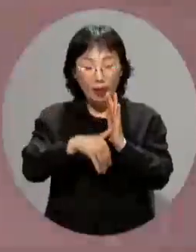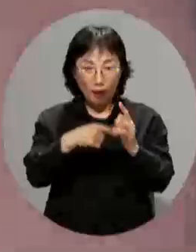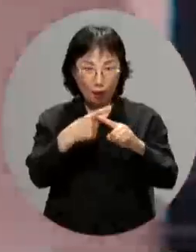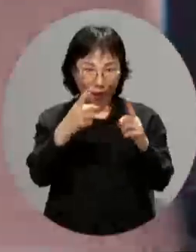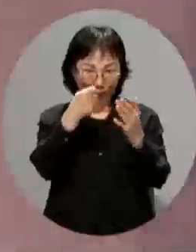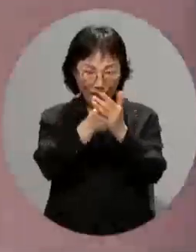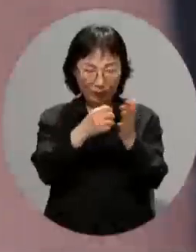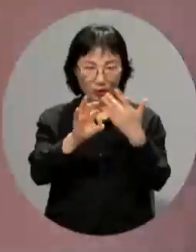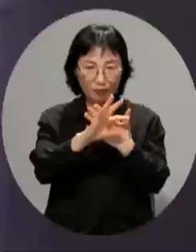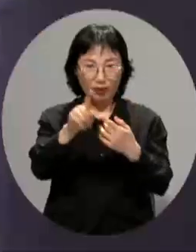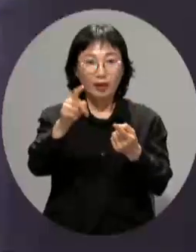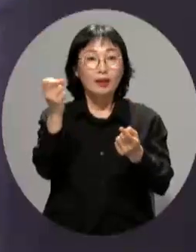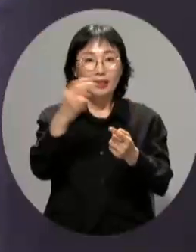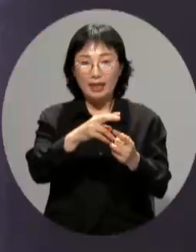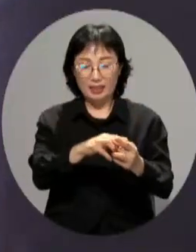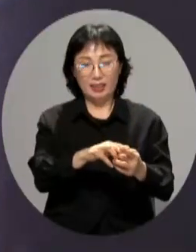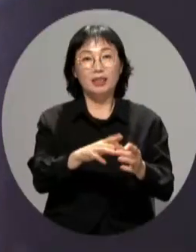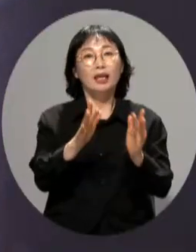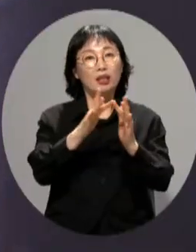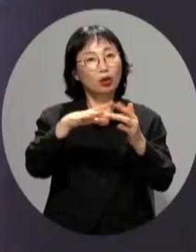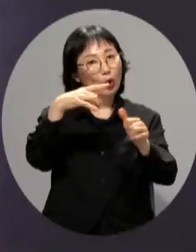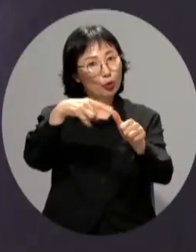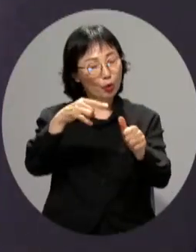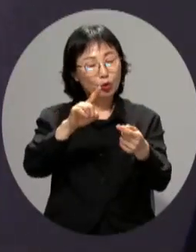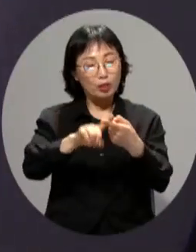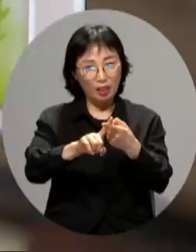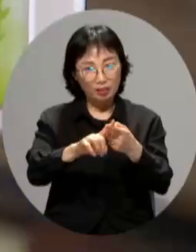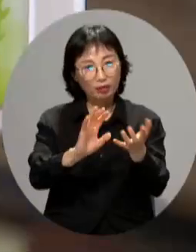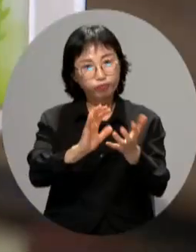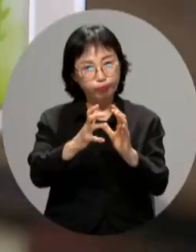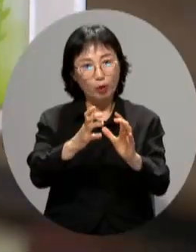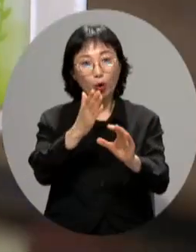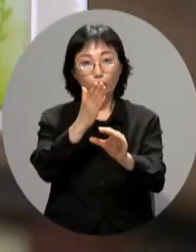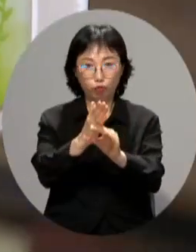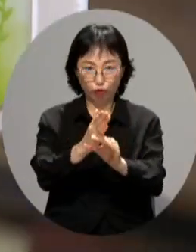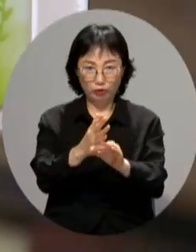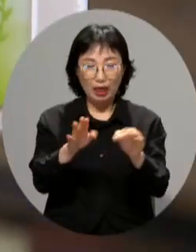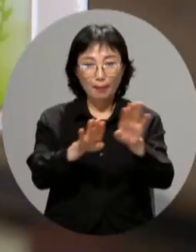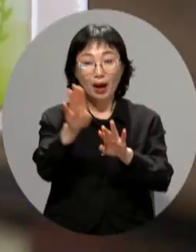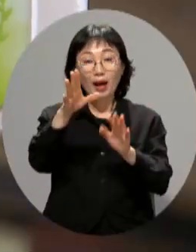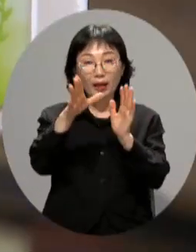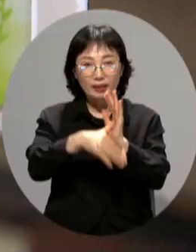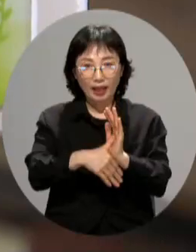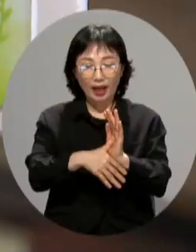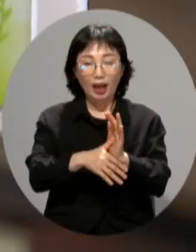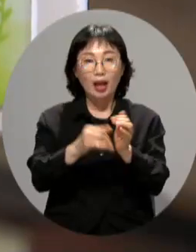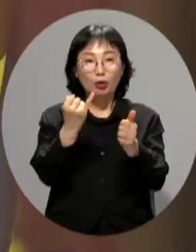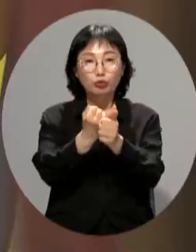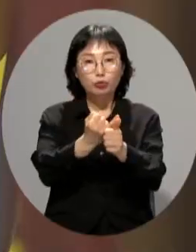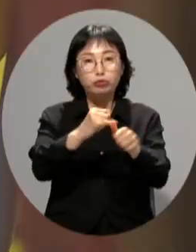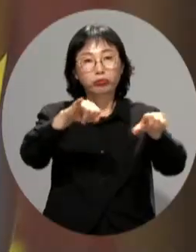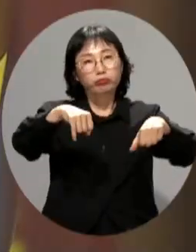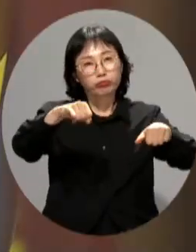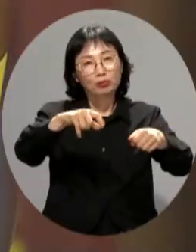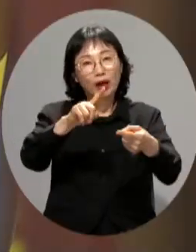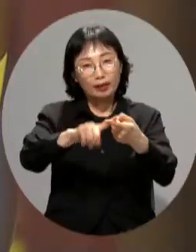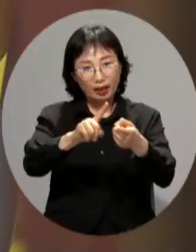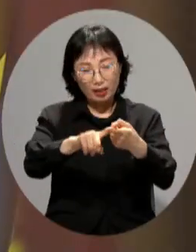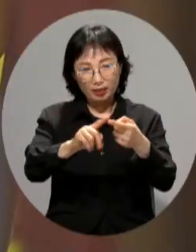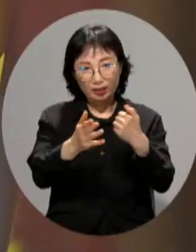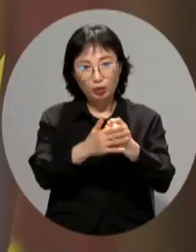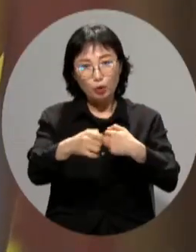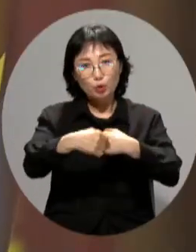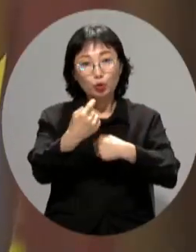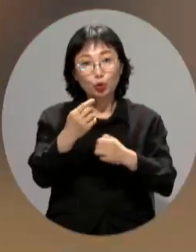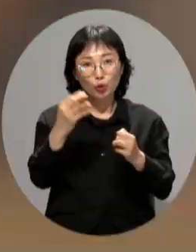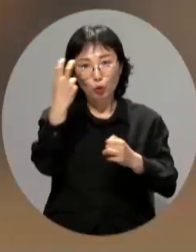비대면 등교에 대한 논의가 다시 이뤄질 가능성도 있습니다. 방학 기간 동안 맞벌이 가정을 위해 초등 돌봄 교실과 방과